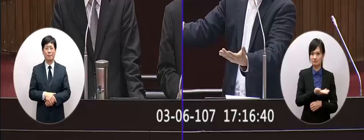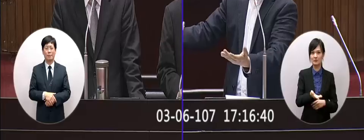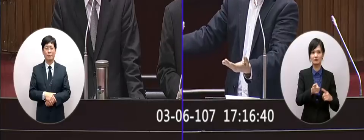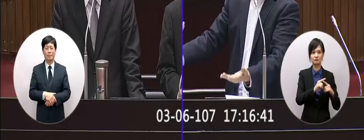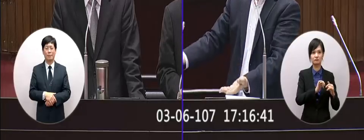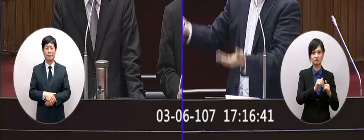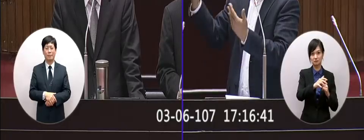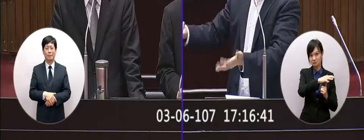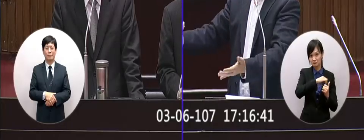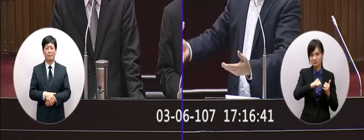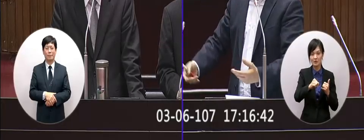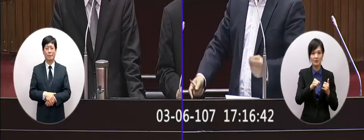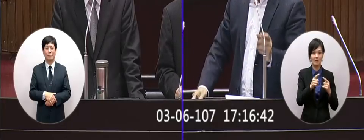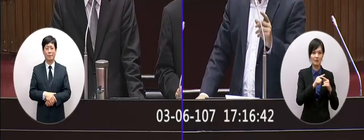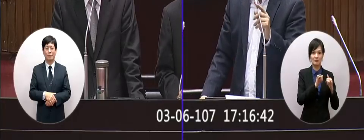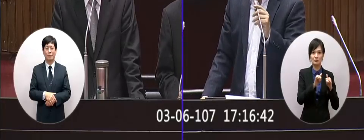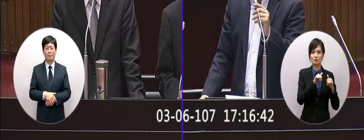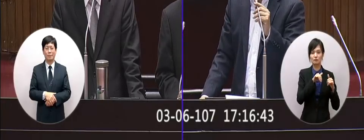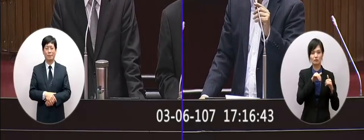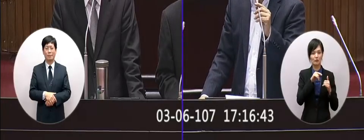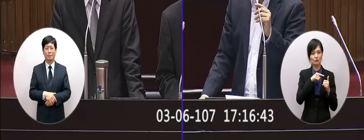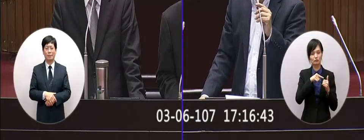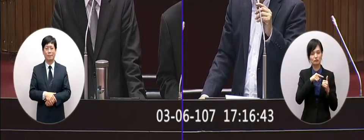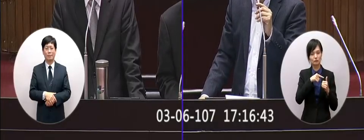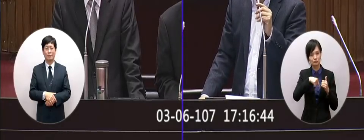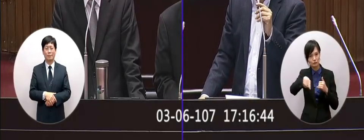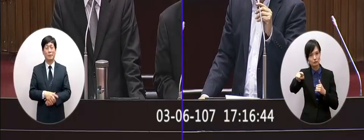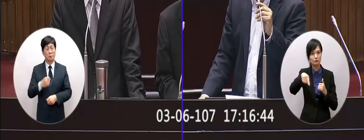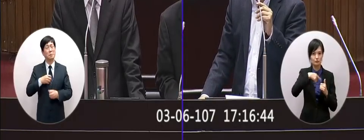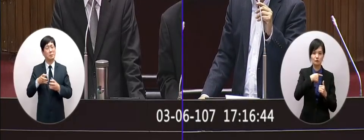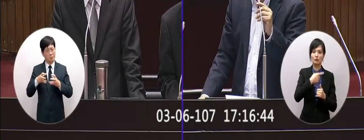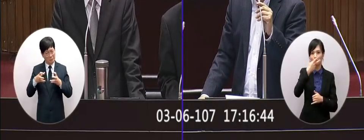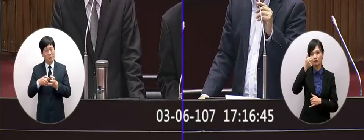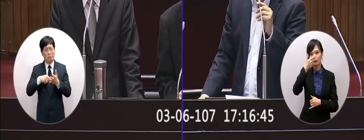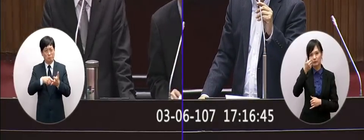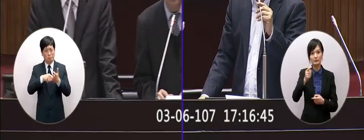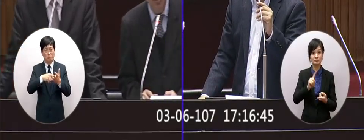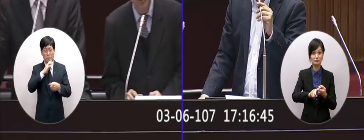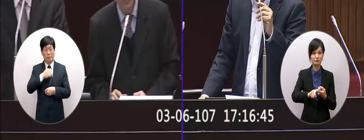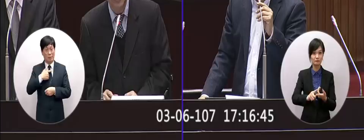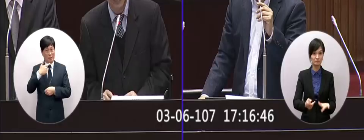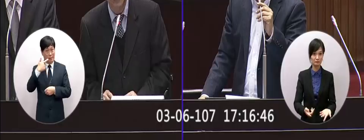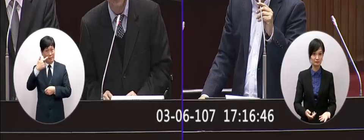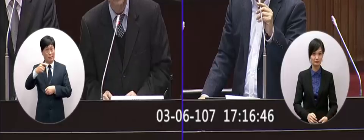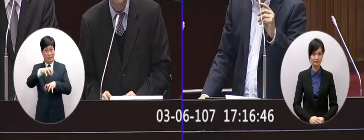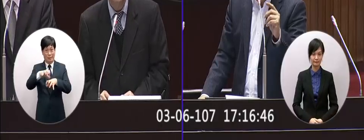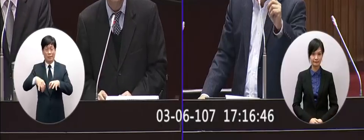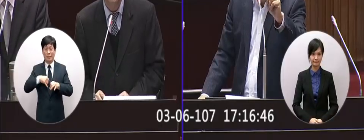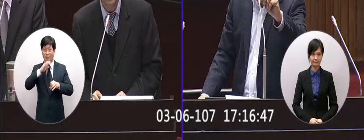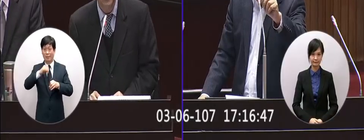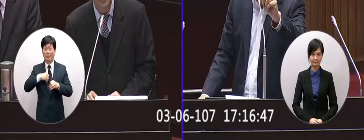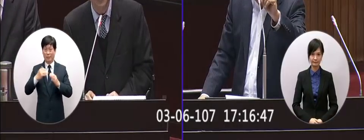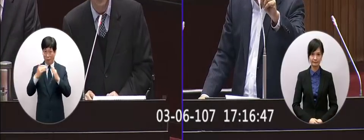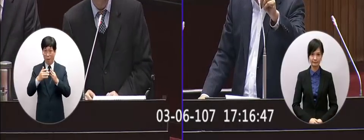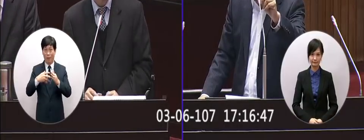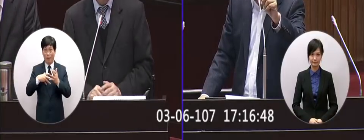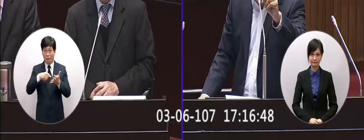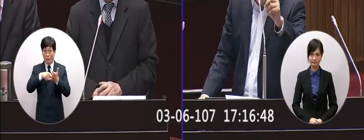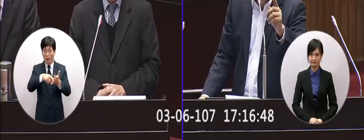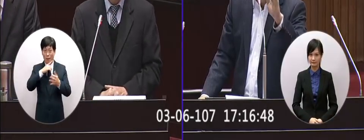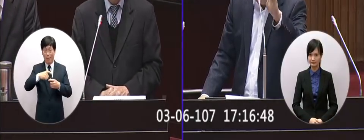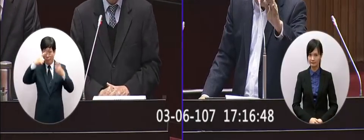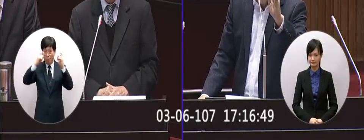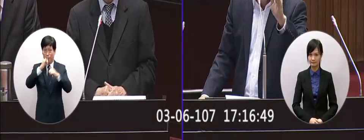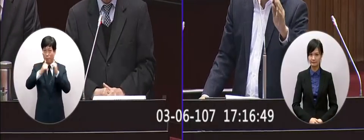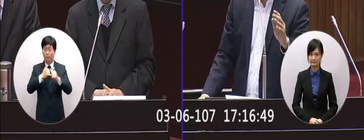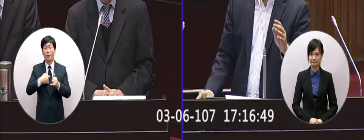友要到高屏东足里边的嘛，干不是安尼？ 我们共同来争取那个6块厝来做迪士尼啦。 哦，你安尼就是要讲拼啊，